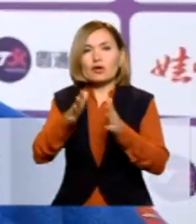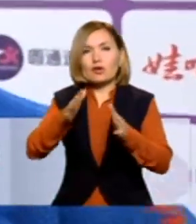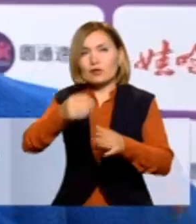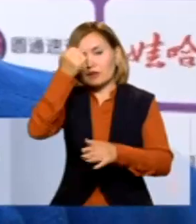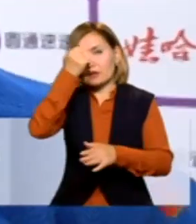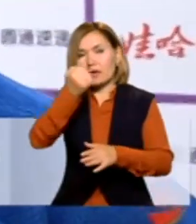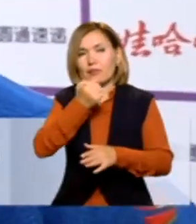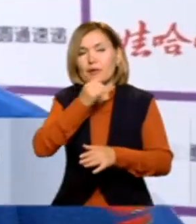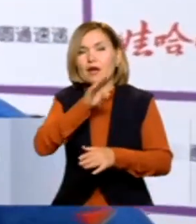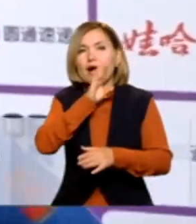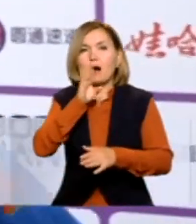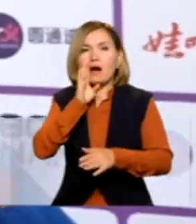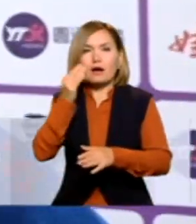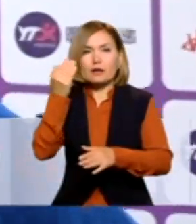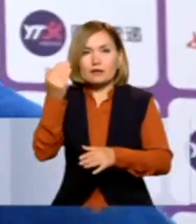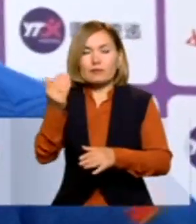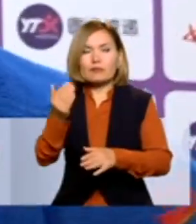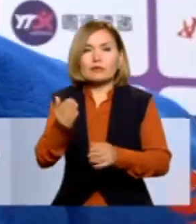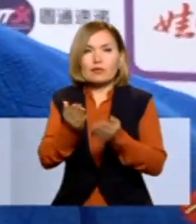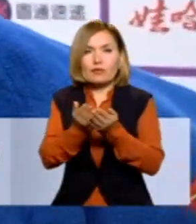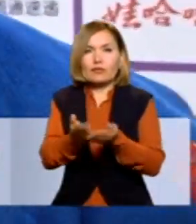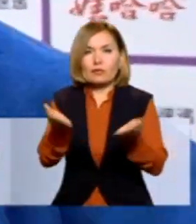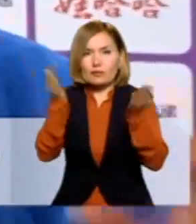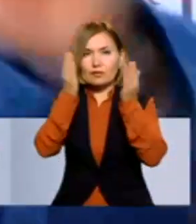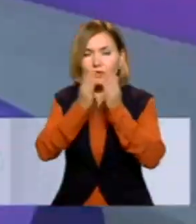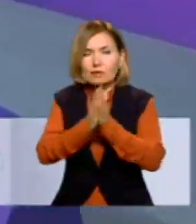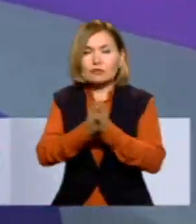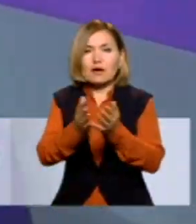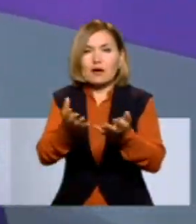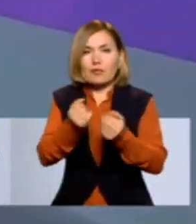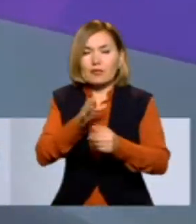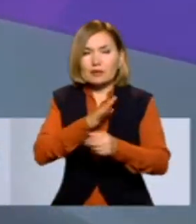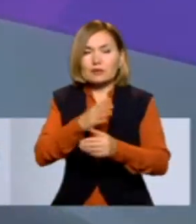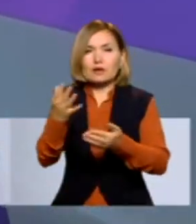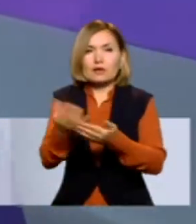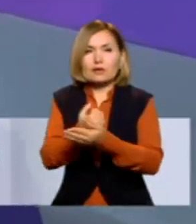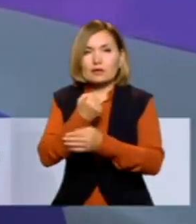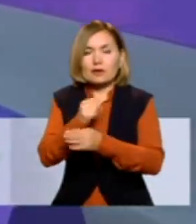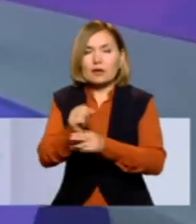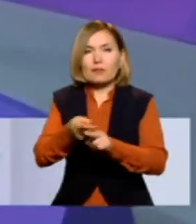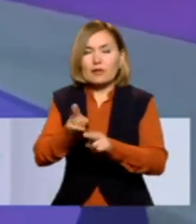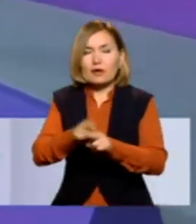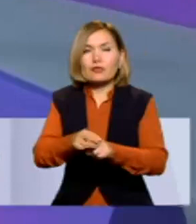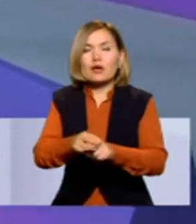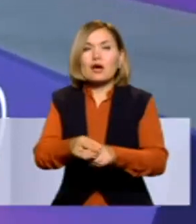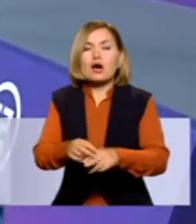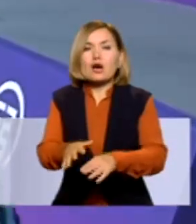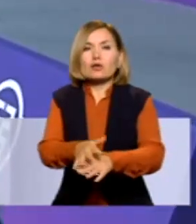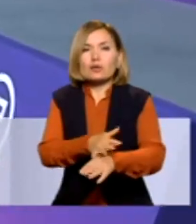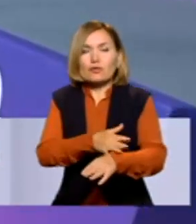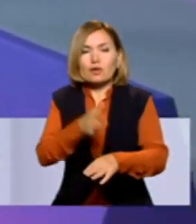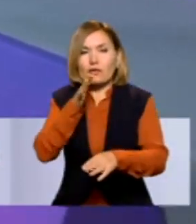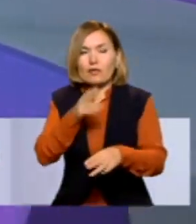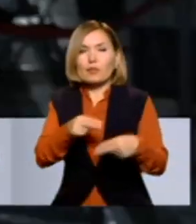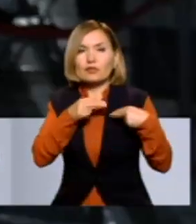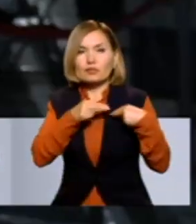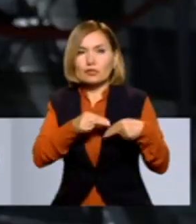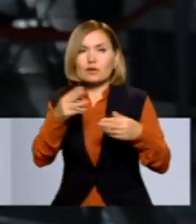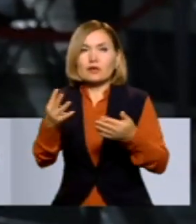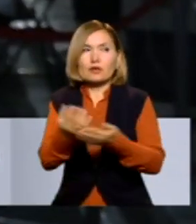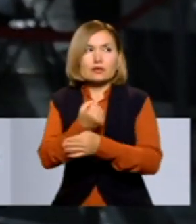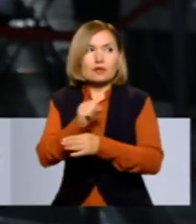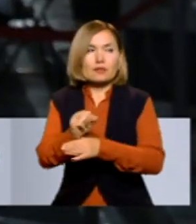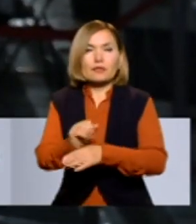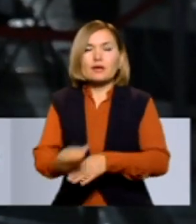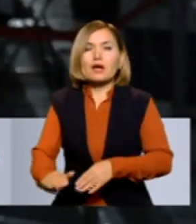Анашым, дұғаңыз қабыл болды. Балаңыз педестальда. Бұл жүлде жылдар бойғы қажырлы еңбектің жемісі дейді бапкері. Өзі